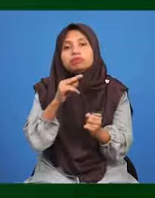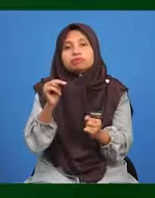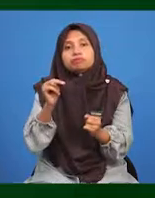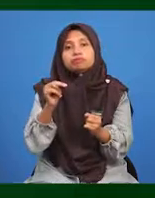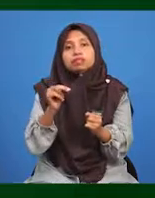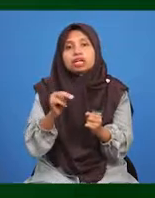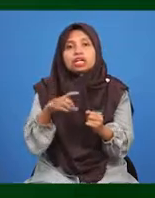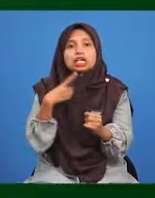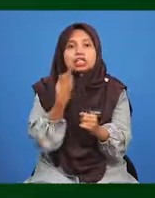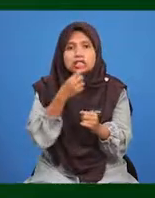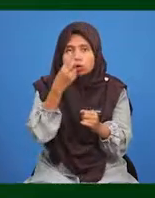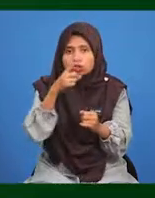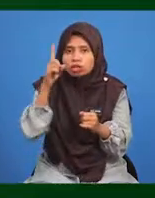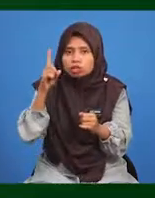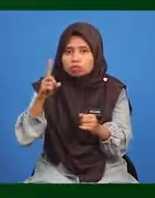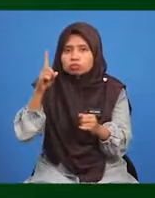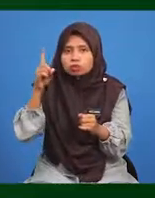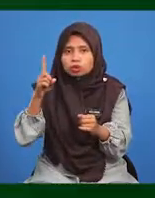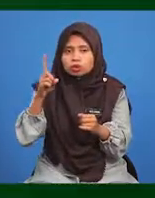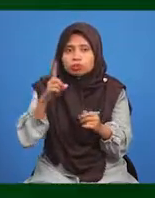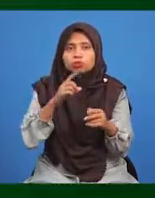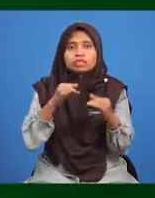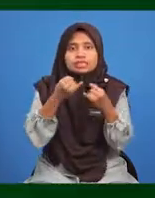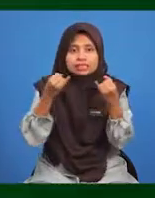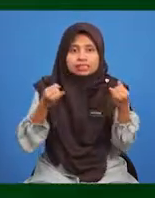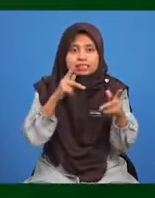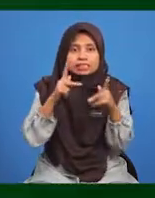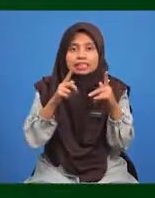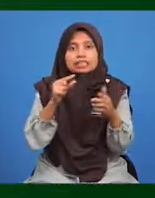satu persatu setiap jenis kata ganda ini.